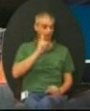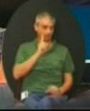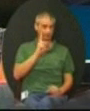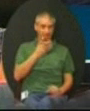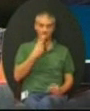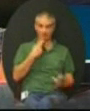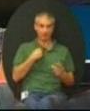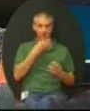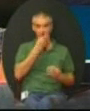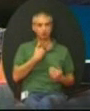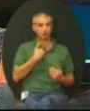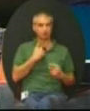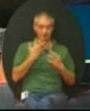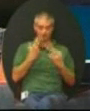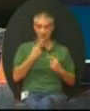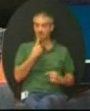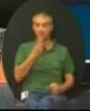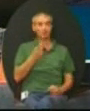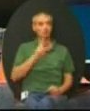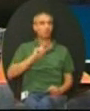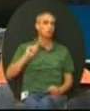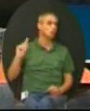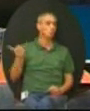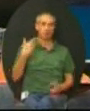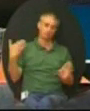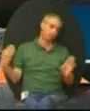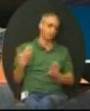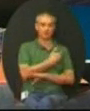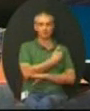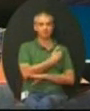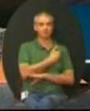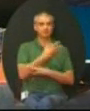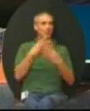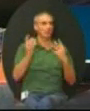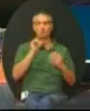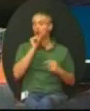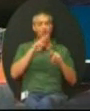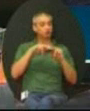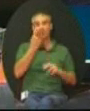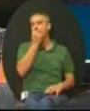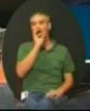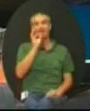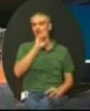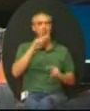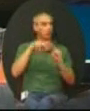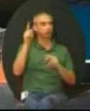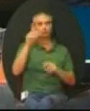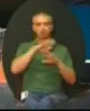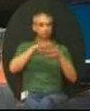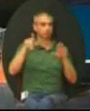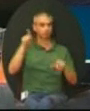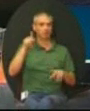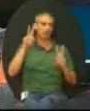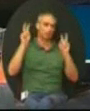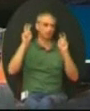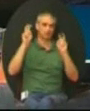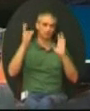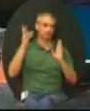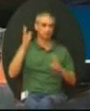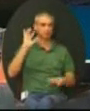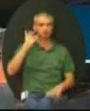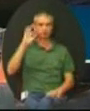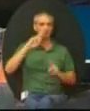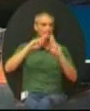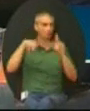תענה לי לשאלתי, ברגע שאתה תגיד את זה, הם כולם נכנסים פנימה לתוך הגדר. הם לא יישארו, אף אחד לא יישאר שם בשטח כביכול